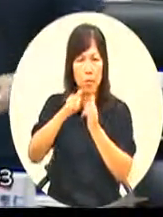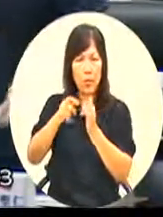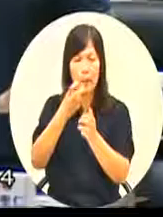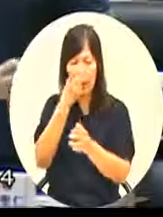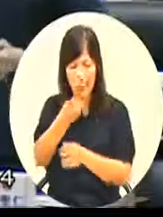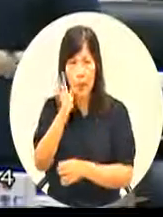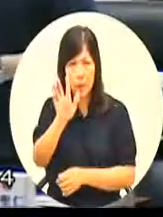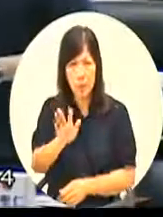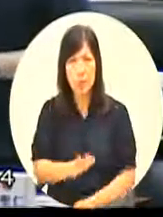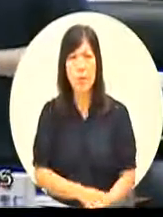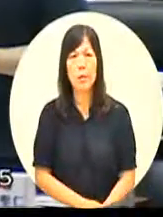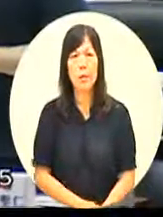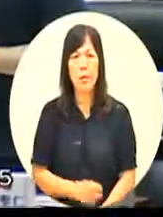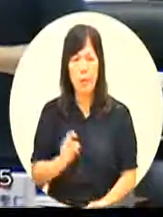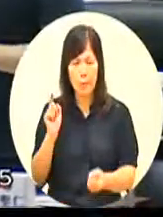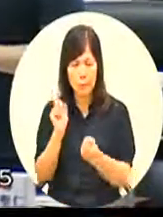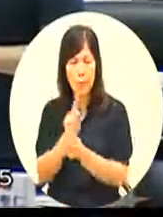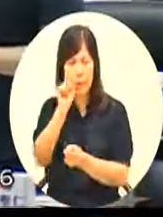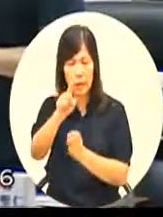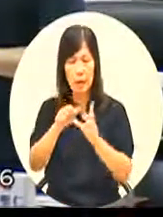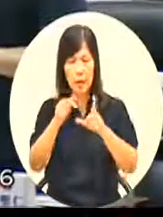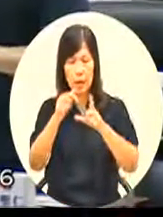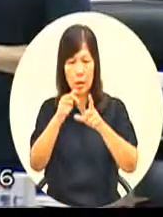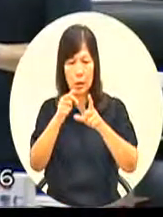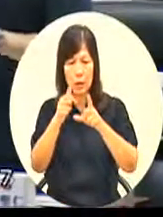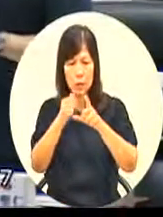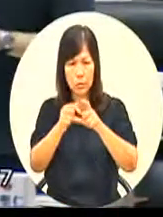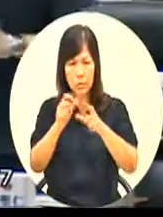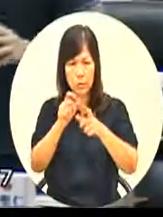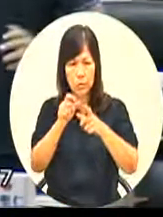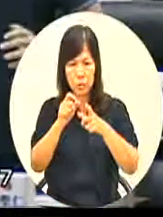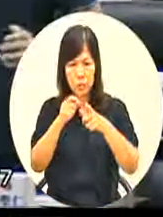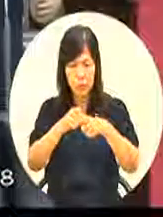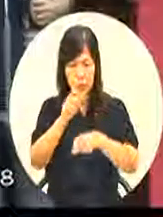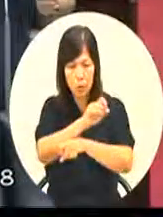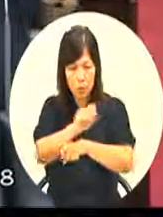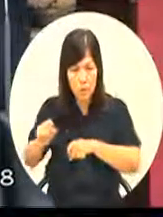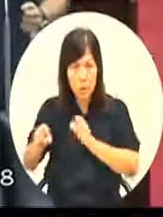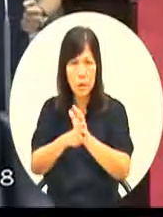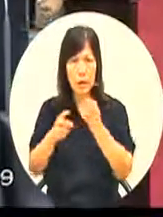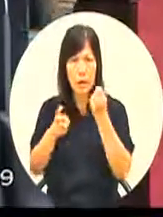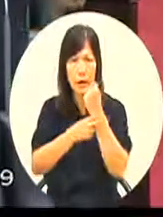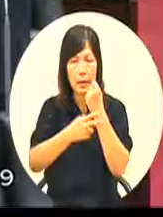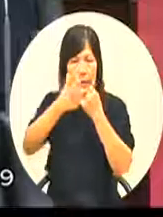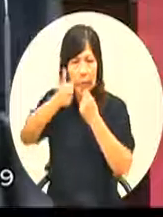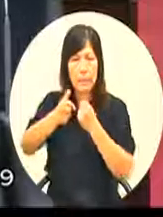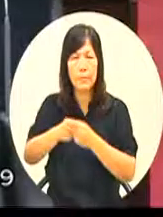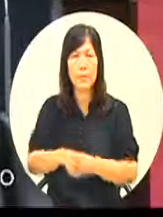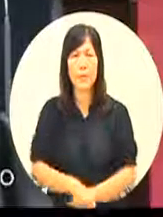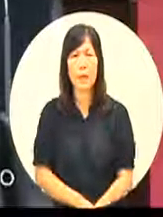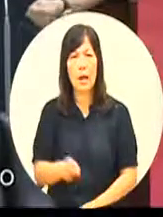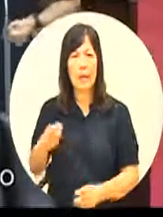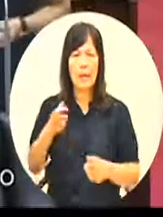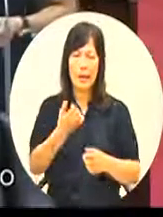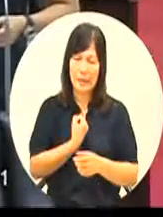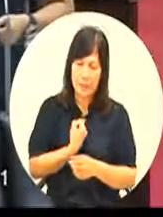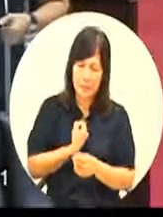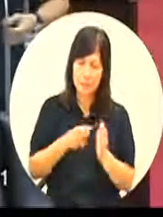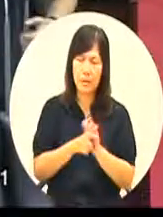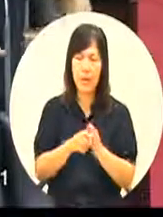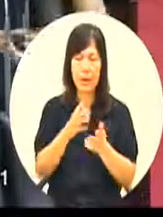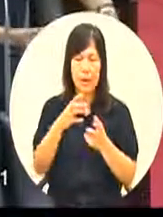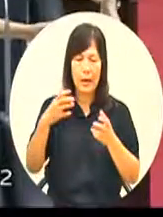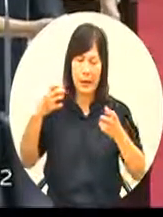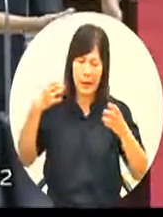时候，我碰到一个区公所的李干事，这个李干事他很客气，带着大大小小很多